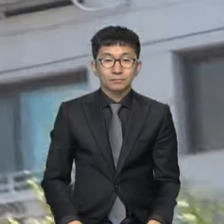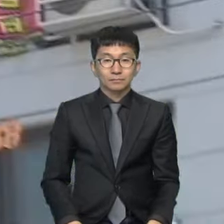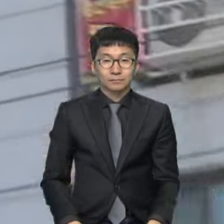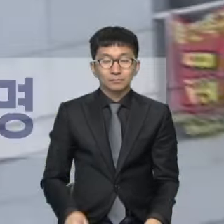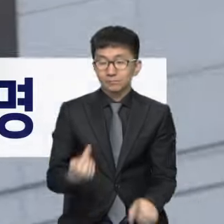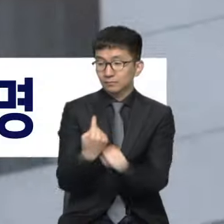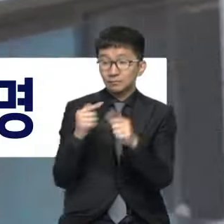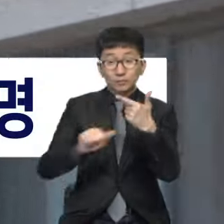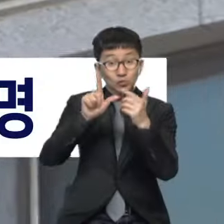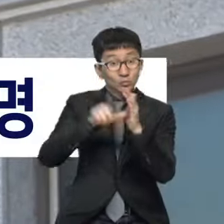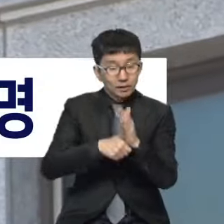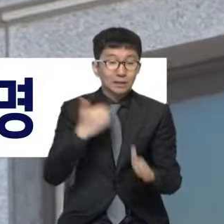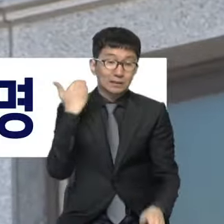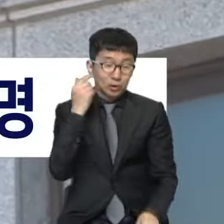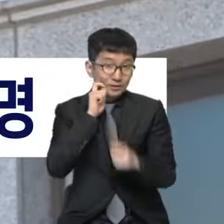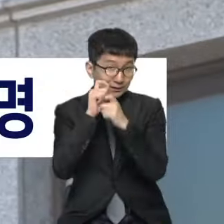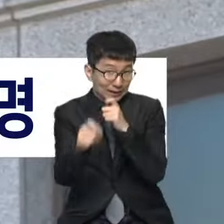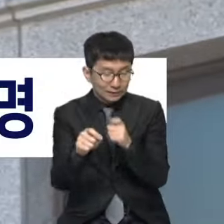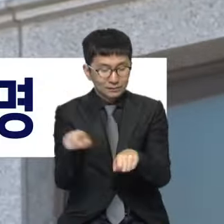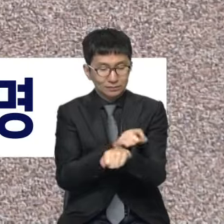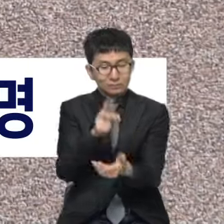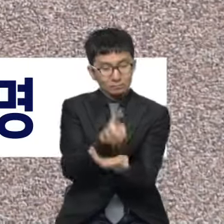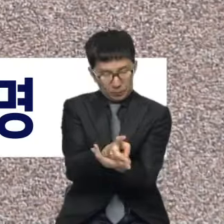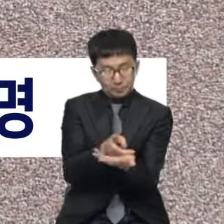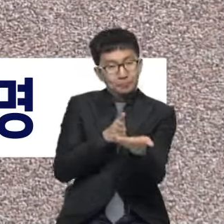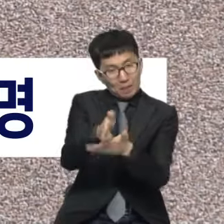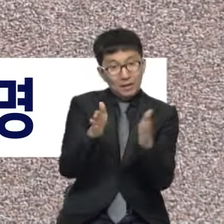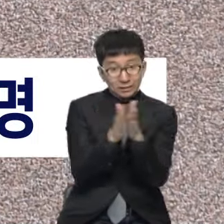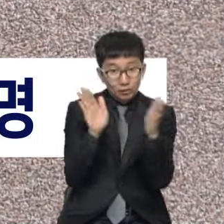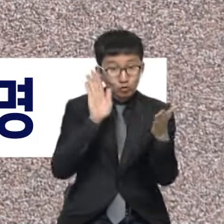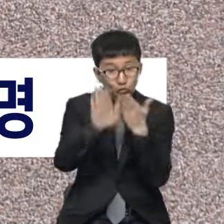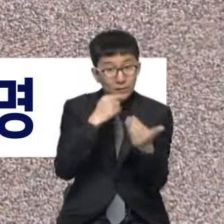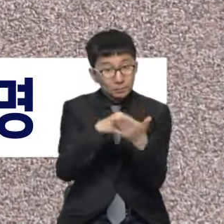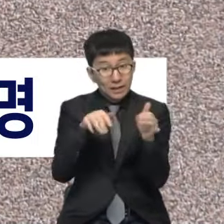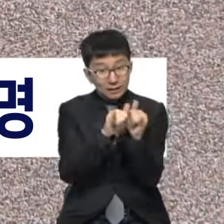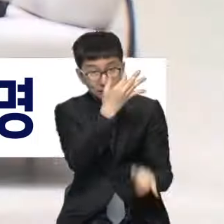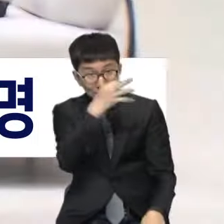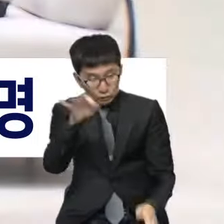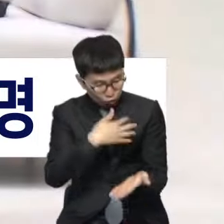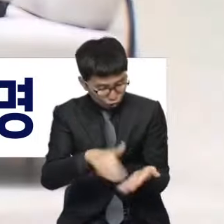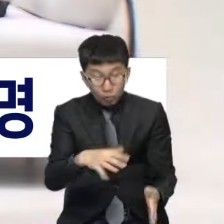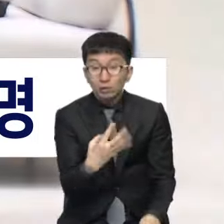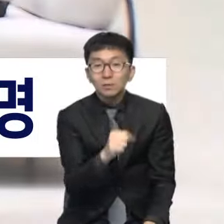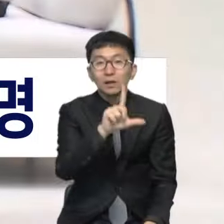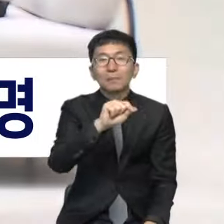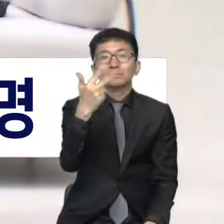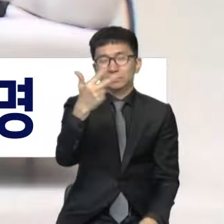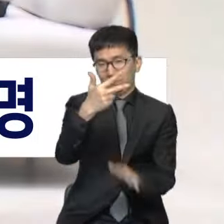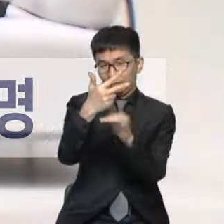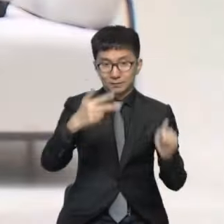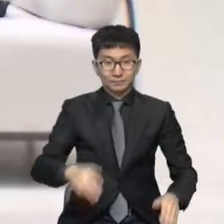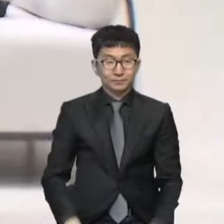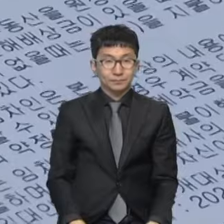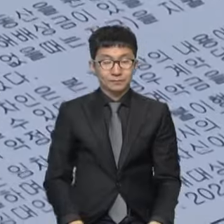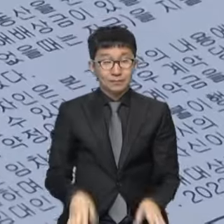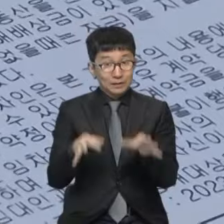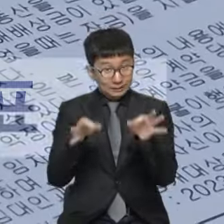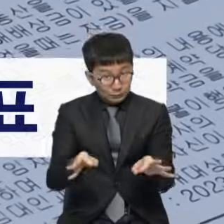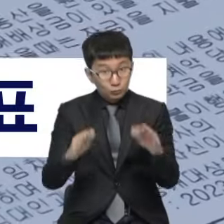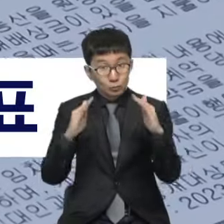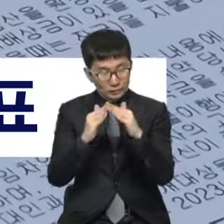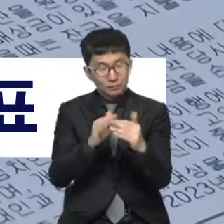지난해 6월 전세사기 특별법 시행 이후 지금까지 인정된 피해자는 17,000여 명. 금융과 주거 지원이